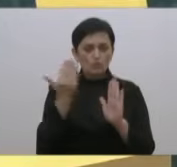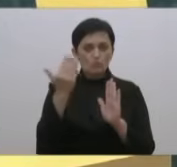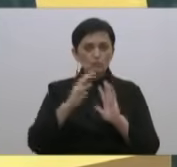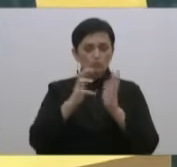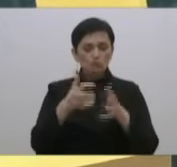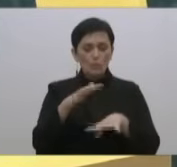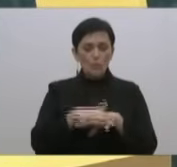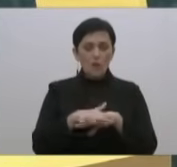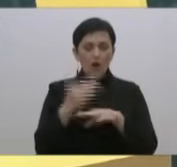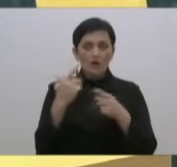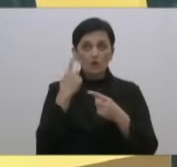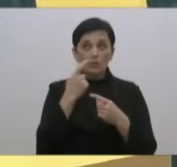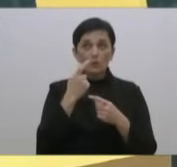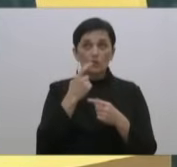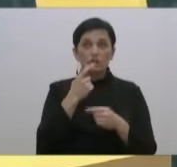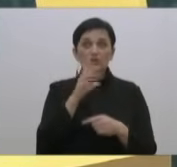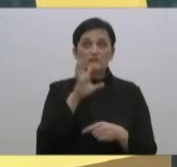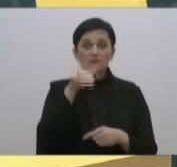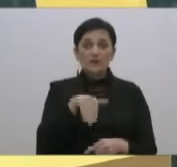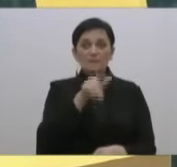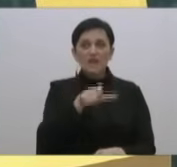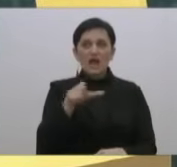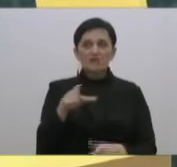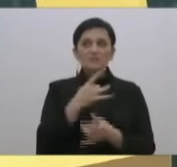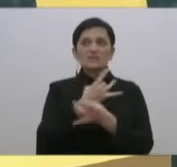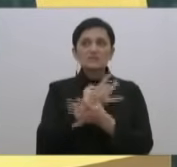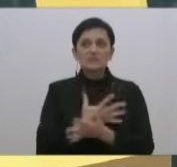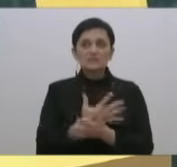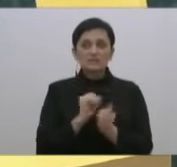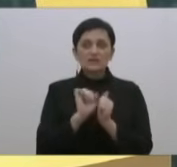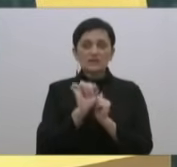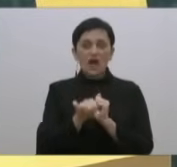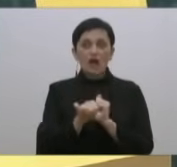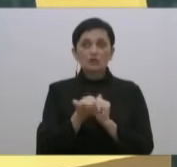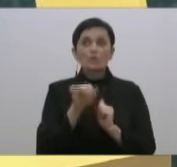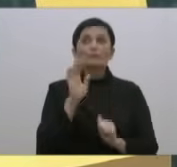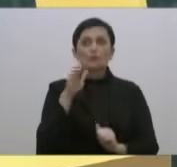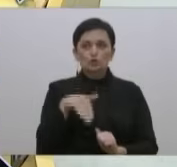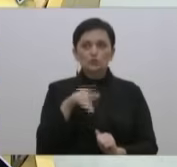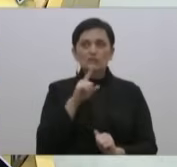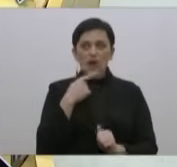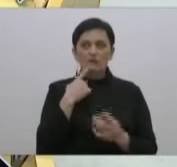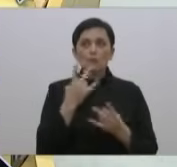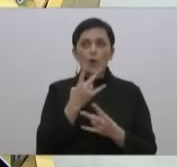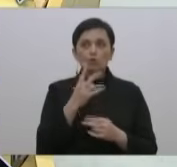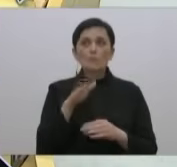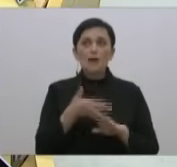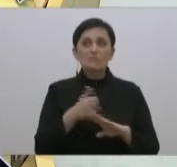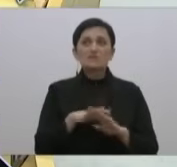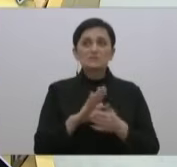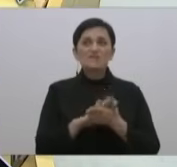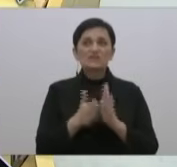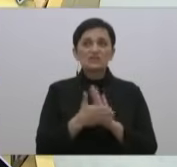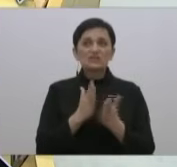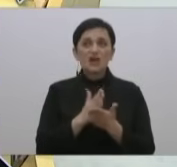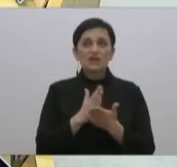ბანკის მონაცემები. Ანუ 9 მილიონმა ადამიანმა სიღარიბეს დააღწია თავი. თუმცა, რა თქმა უნდა, მაინც მძიმეა